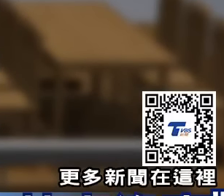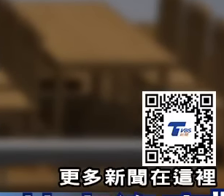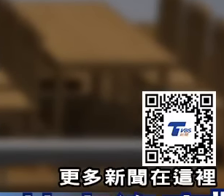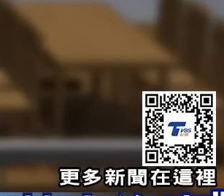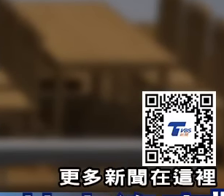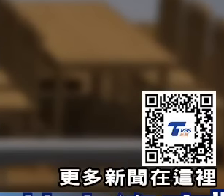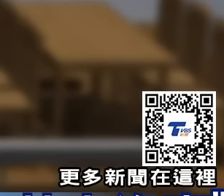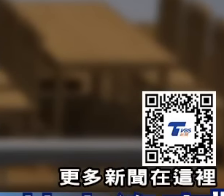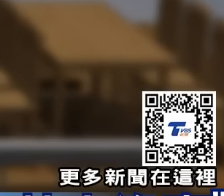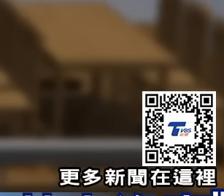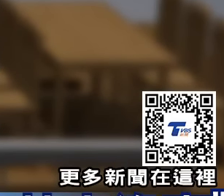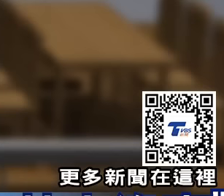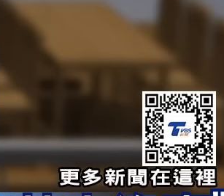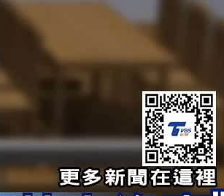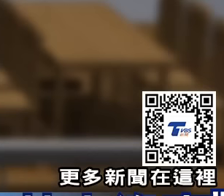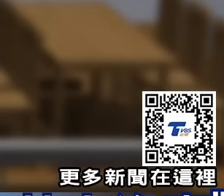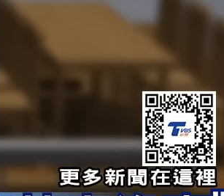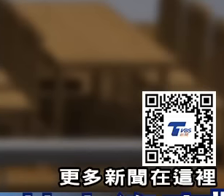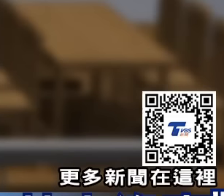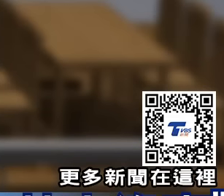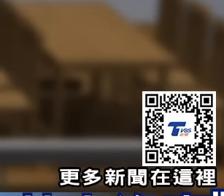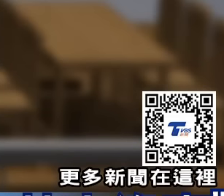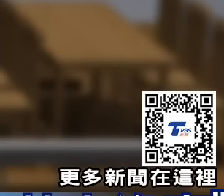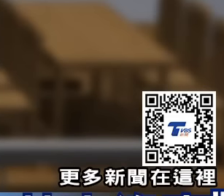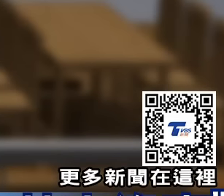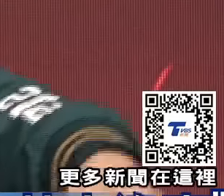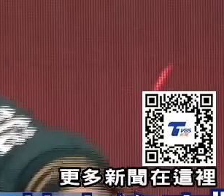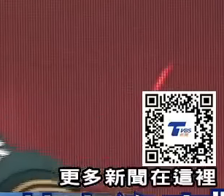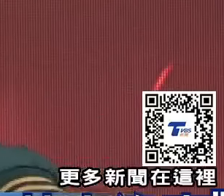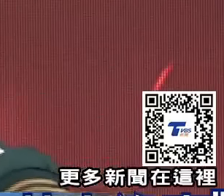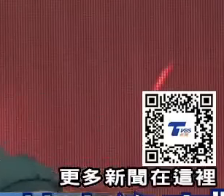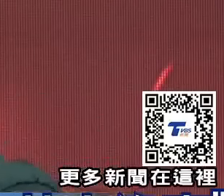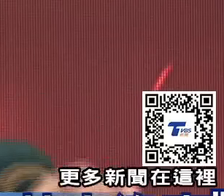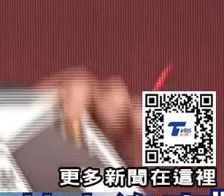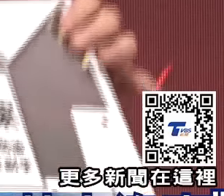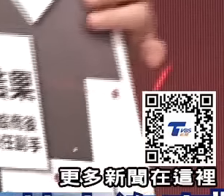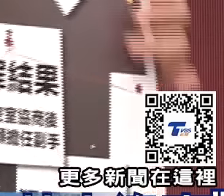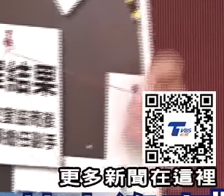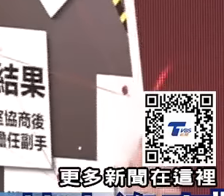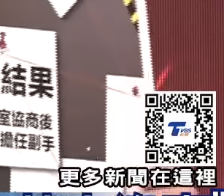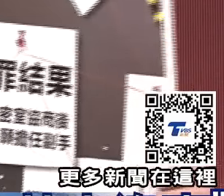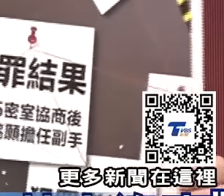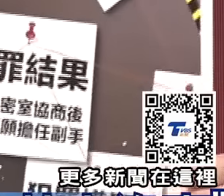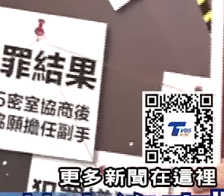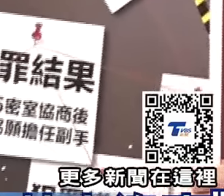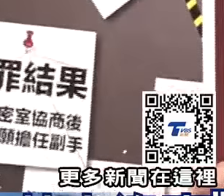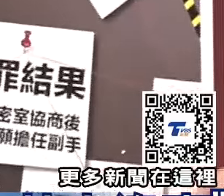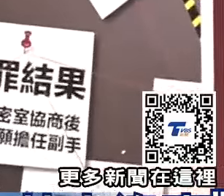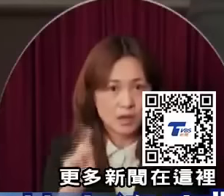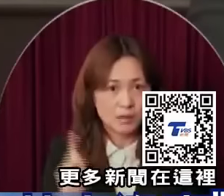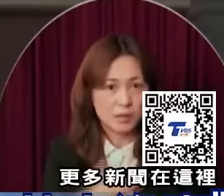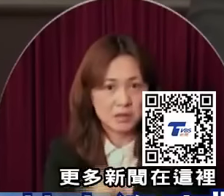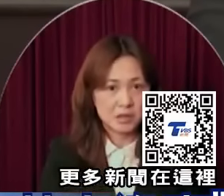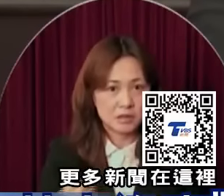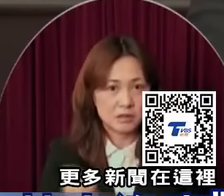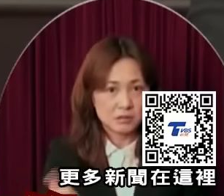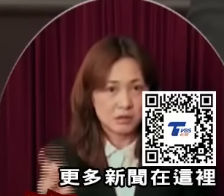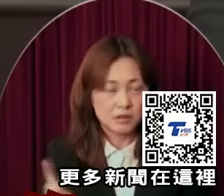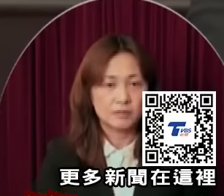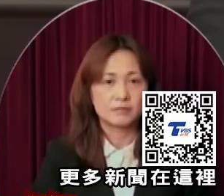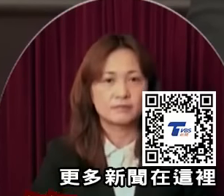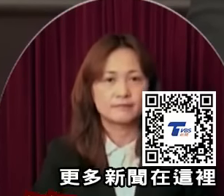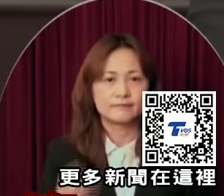会董事长姚立明则是司法院副院长提名人。过去他也是赖校2024竞总主委， 他能够